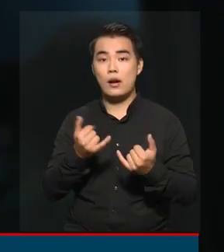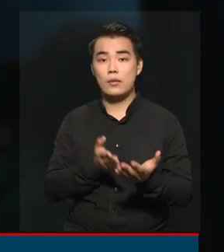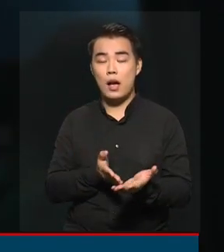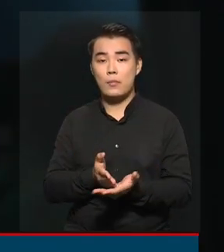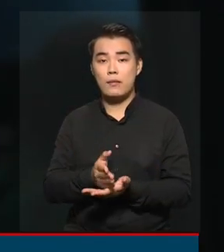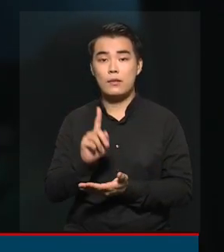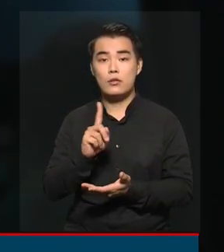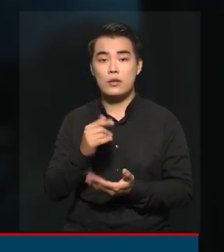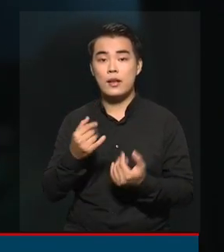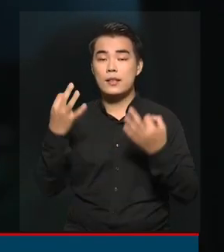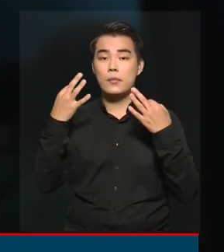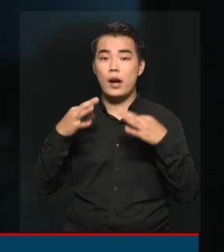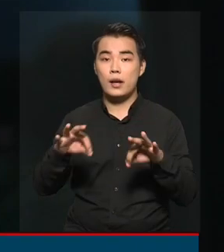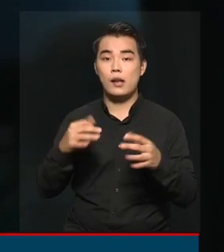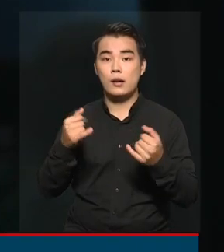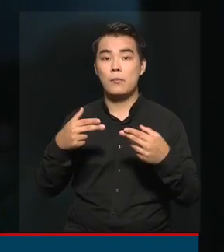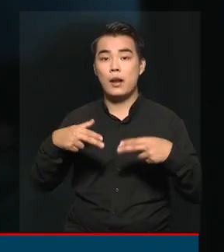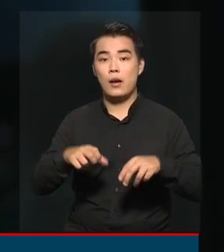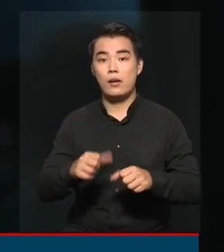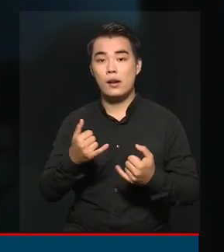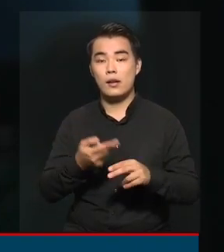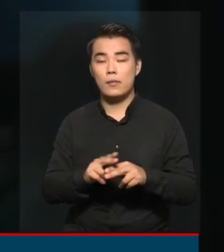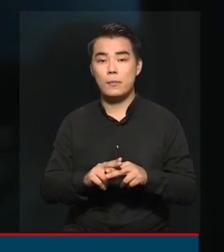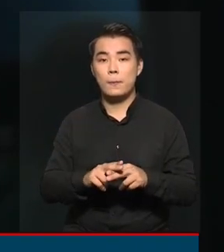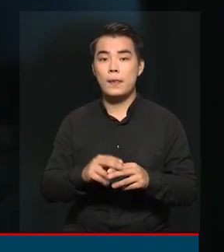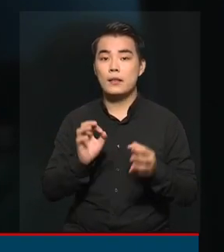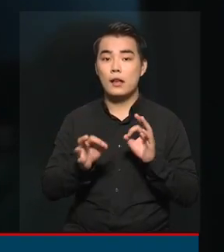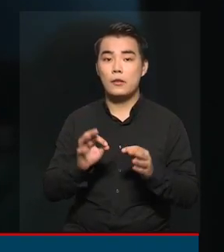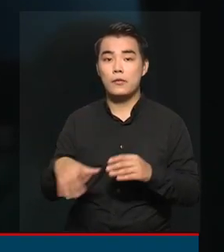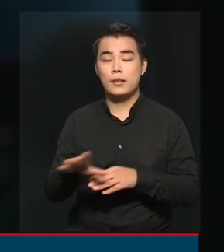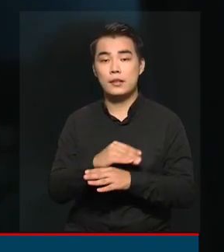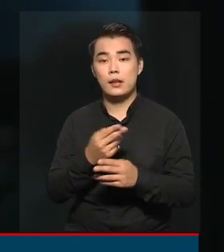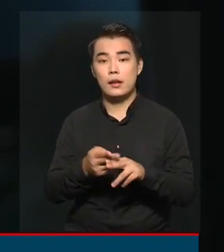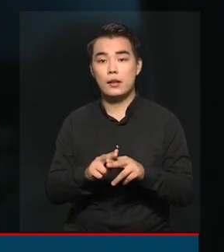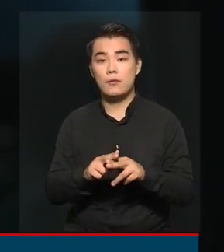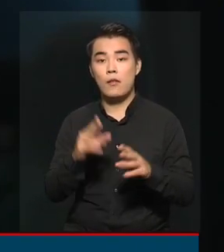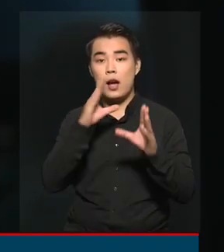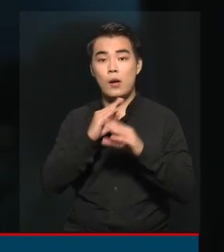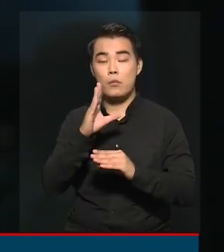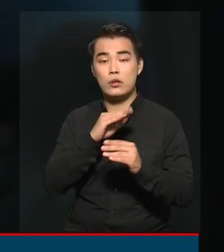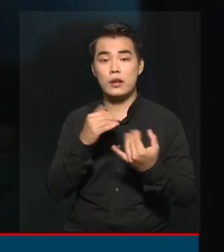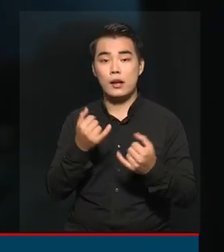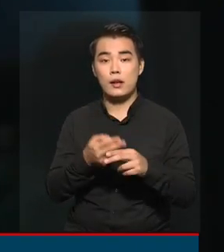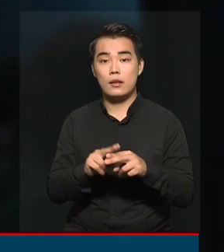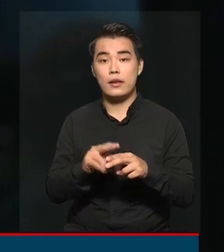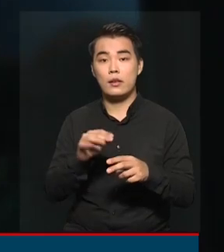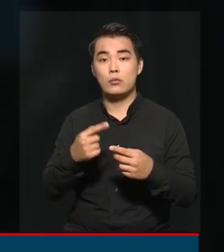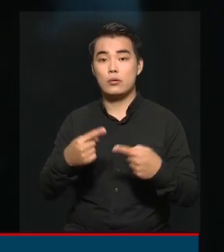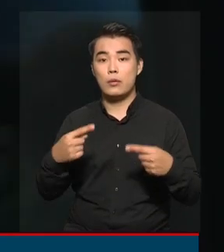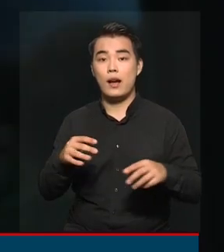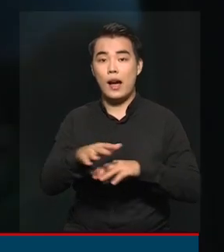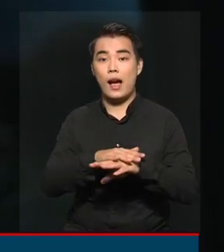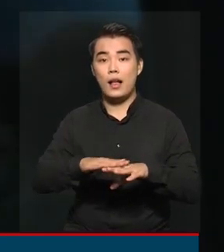бекітілген демократиялық құқықтық зайырлы мемлекет принциптерін жүзеге асыру үшін осы жаңағы